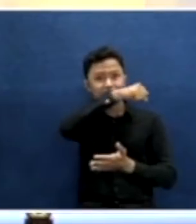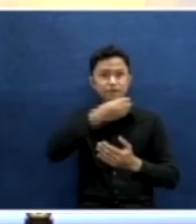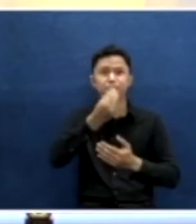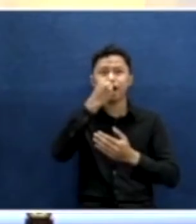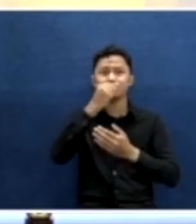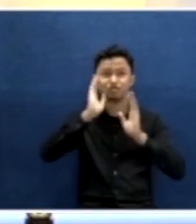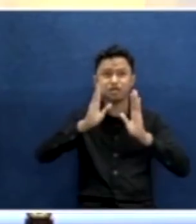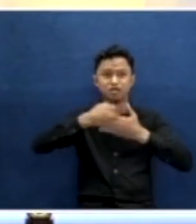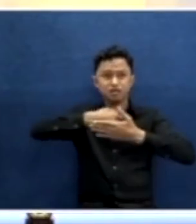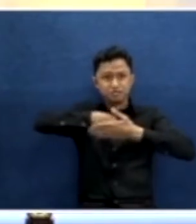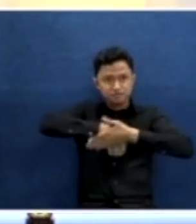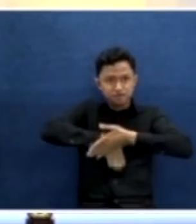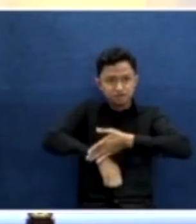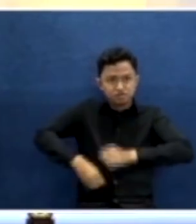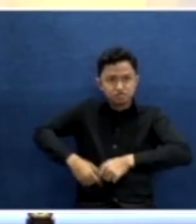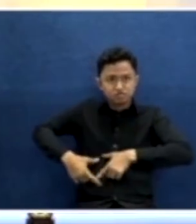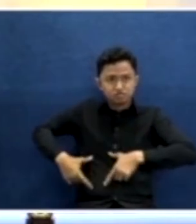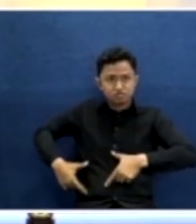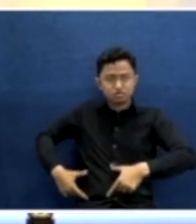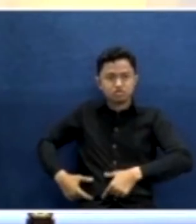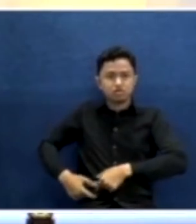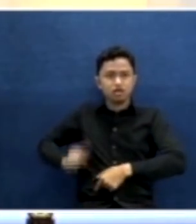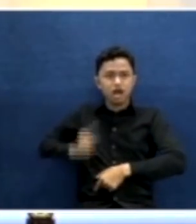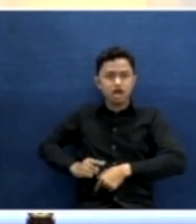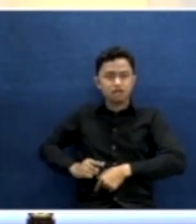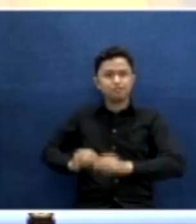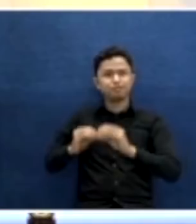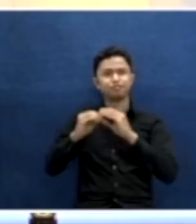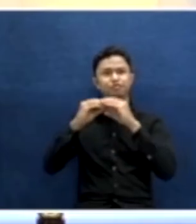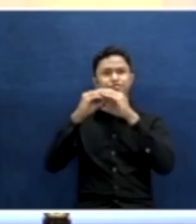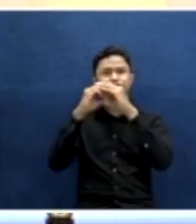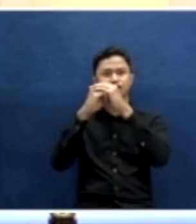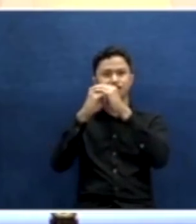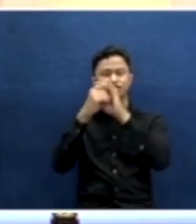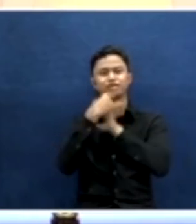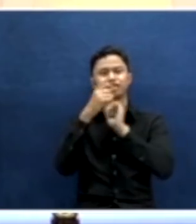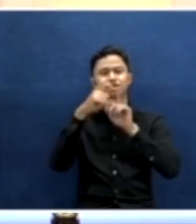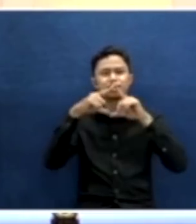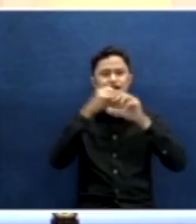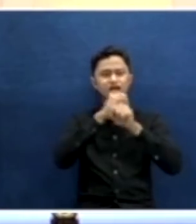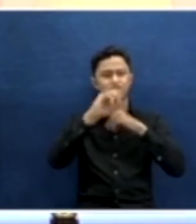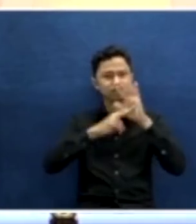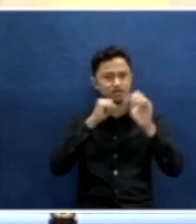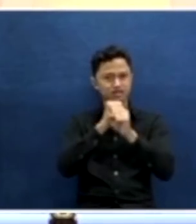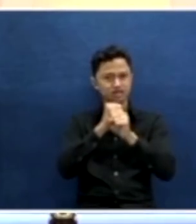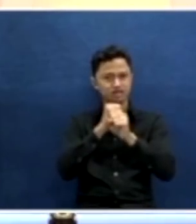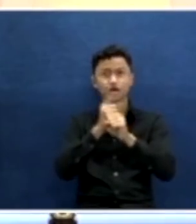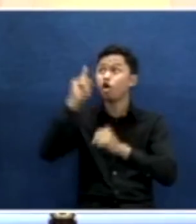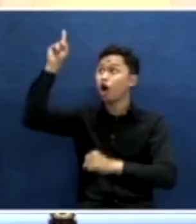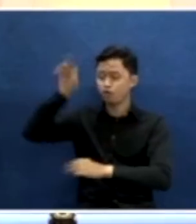lambung kita ini kok ada harumnya bentuk daging panggilan Allah panggilan Rasul masuk ke telinganya